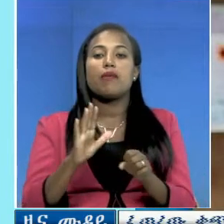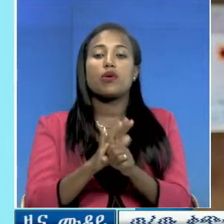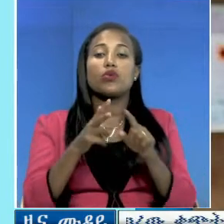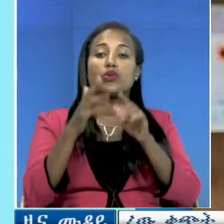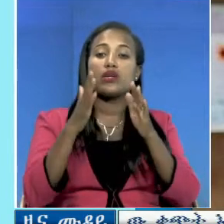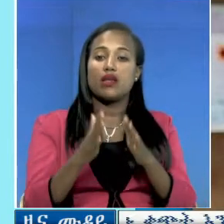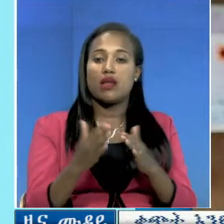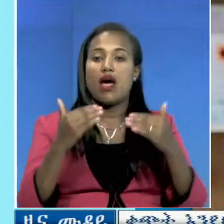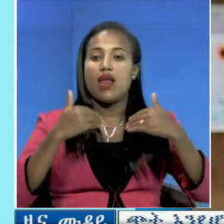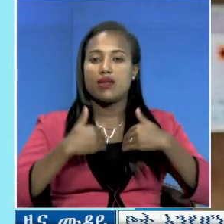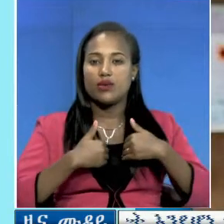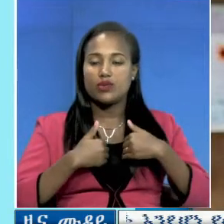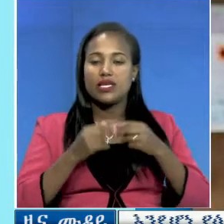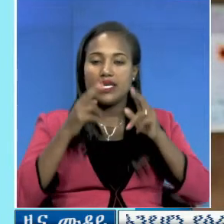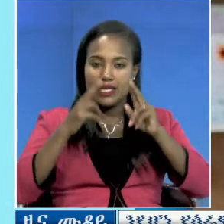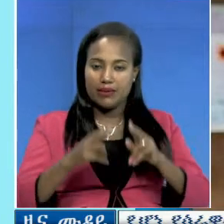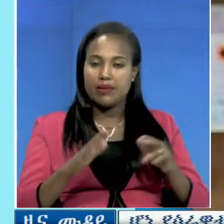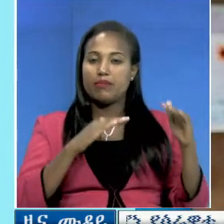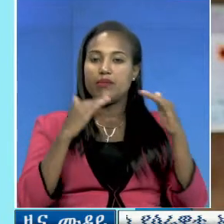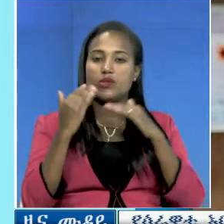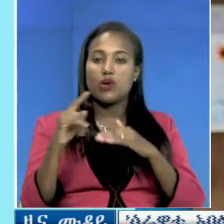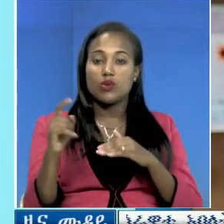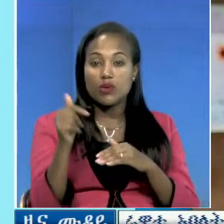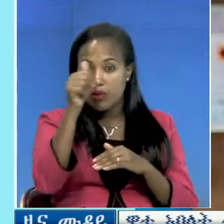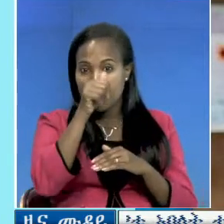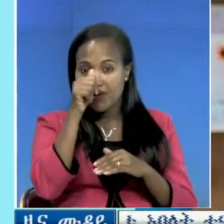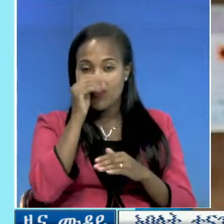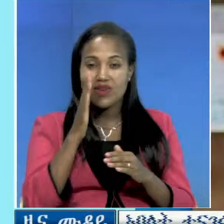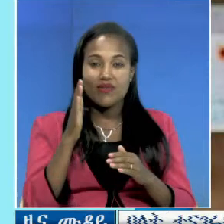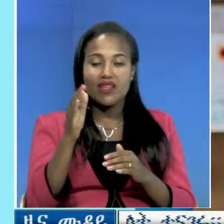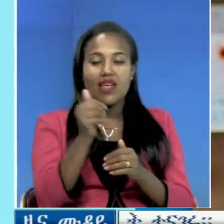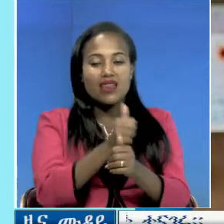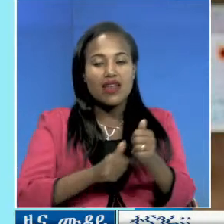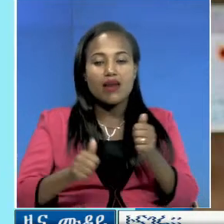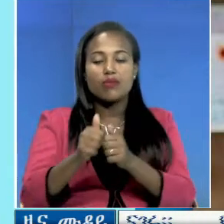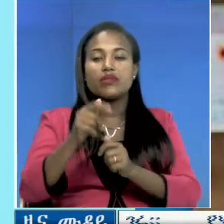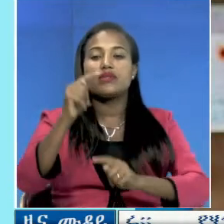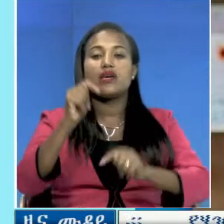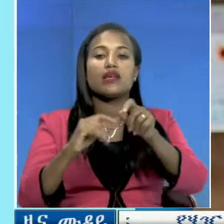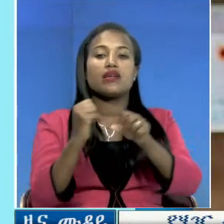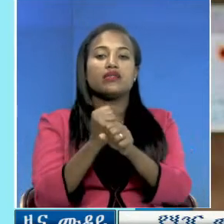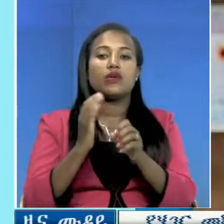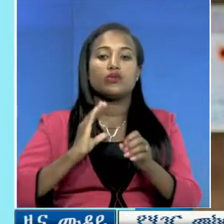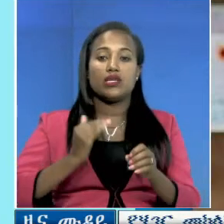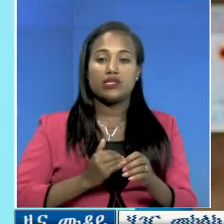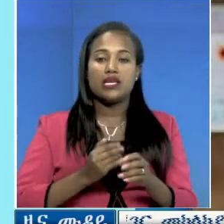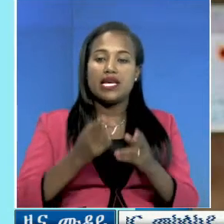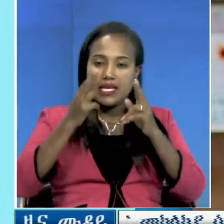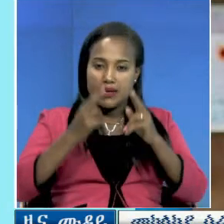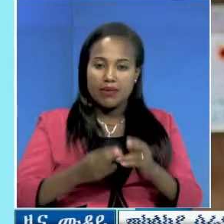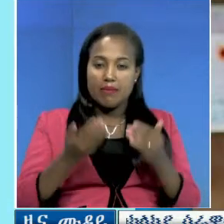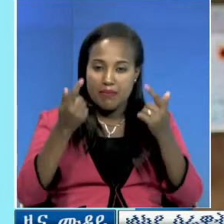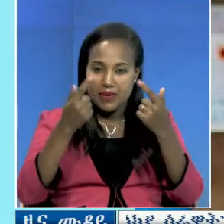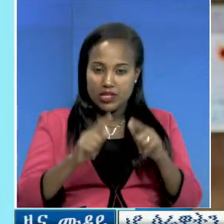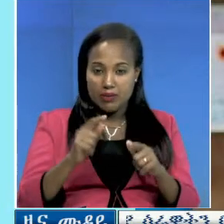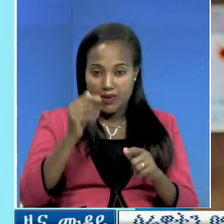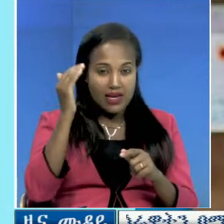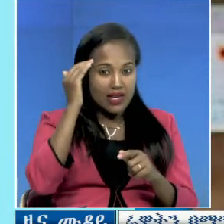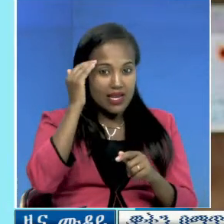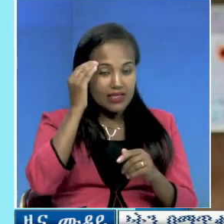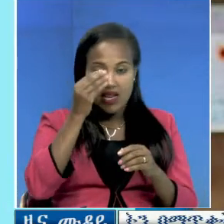ቀን አለኝታዎቻችን፣ ክብር መስዋዕት ሆነው ኢትዮጵያን ወደፊት ላራመዱ ታሪክ ሰሪዎቻችን፣ ክብር መቼም ከህሊናችን